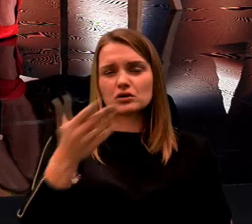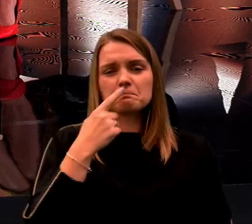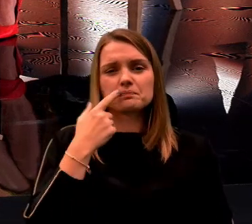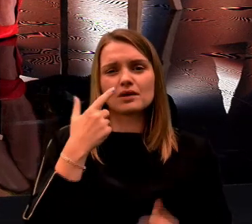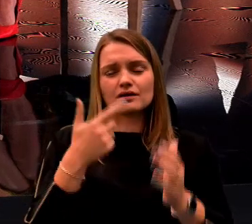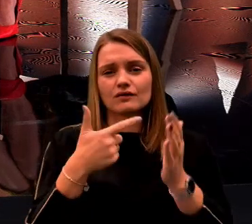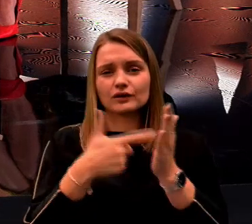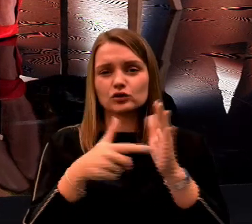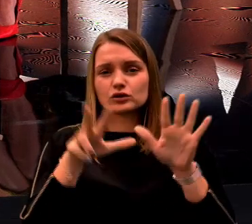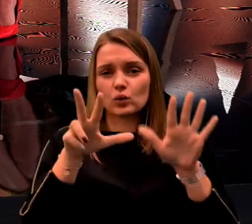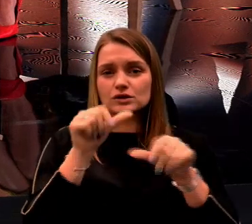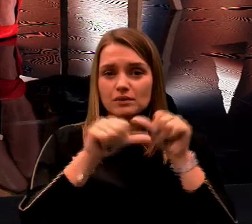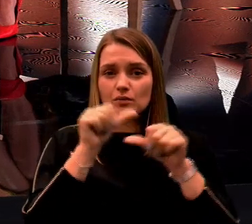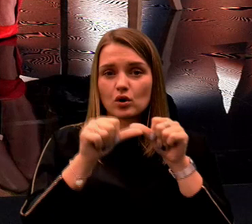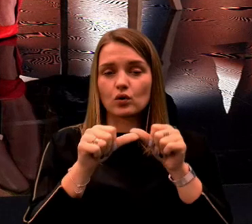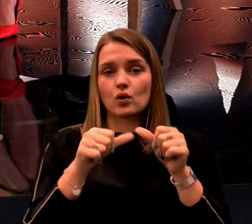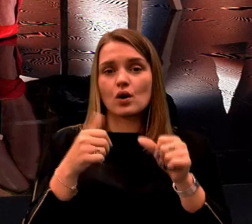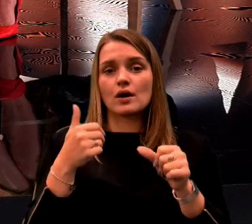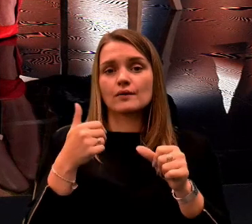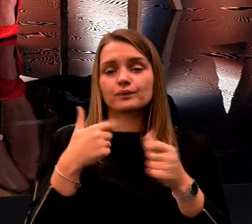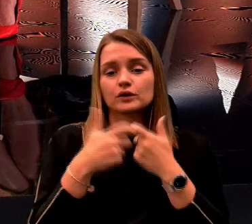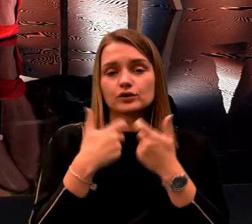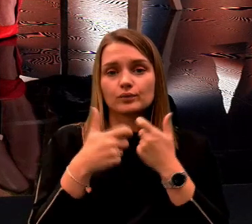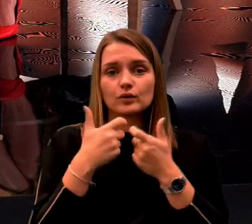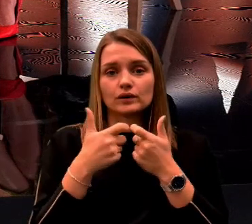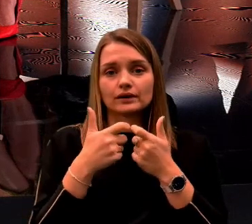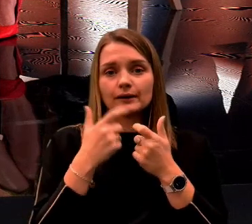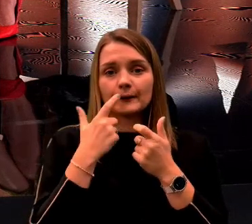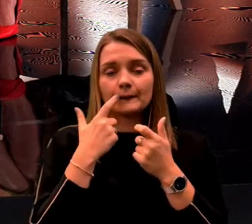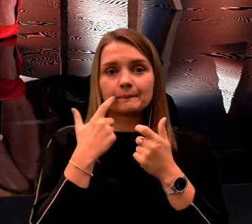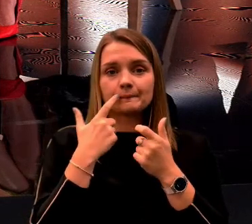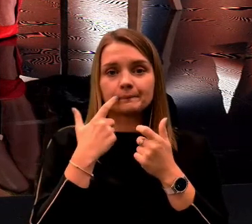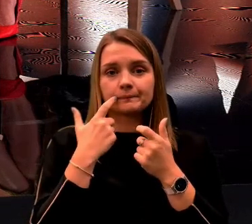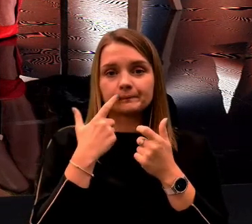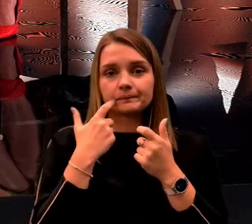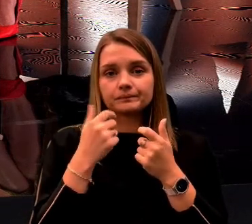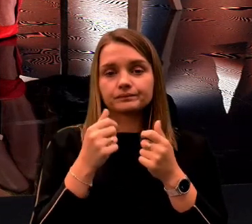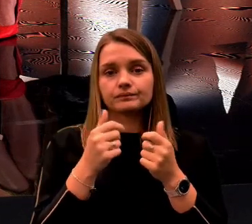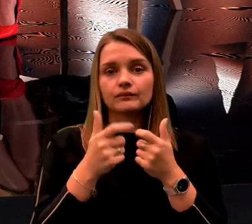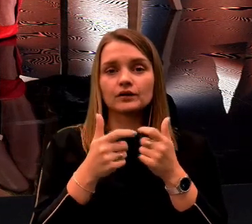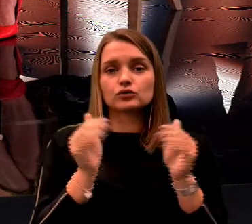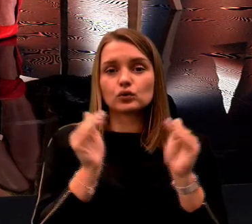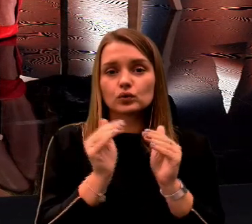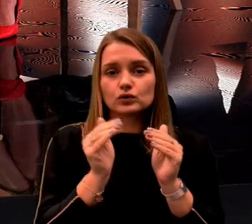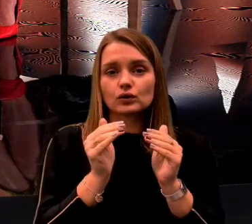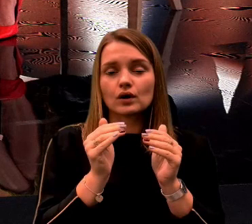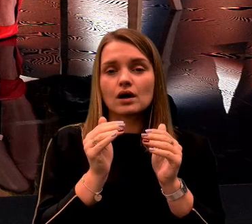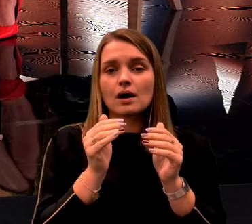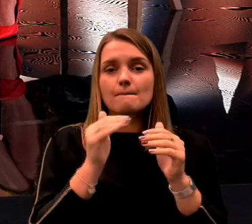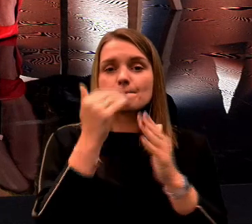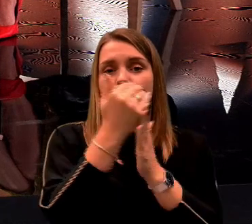czy 2009 roku przeprowadziła zakrojony na szeroką, ogromną skalę na przykład